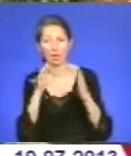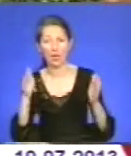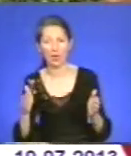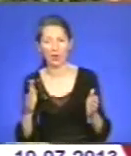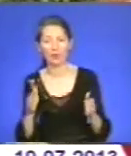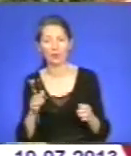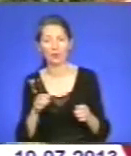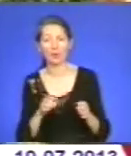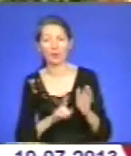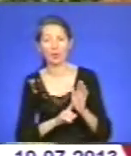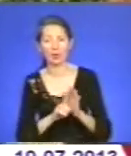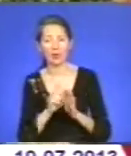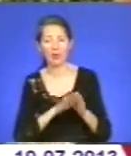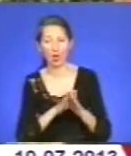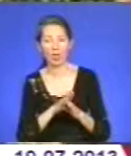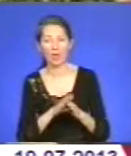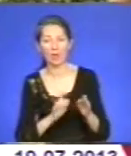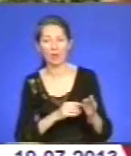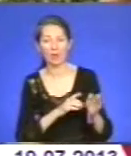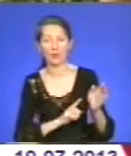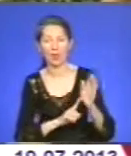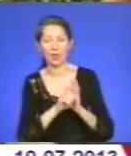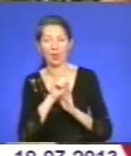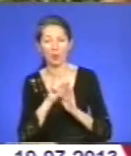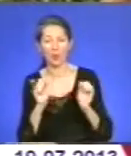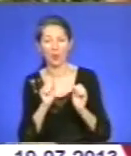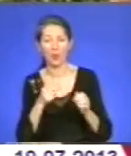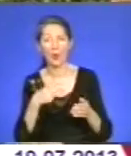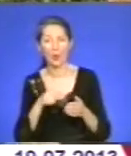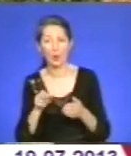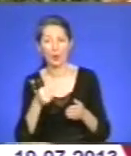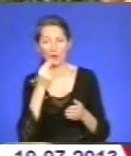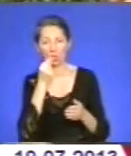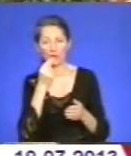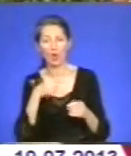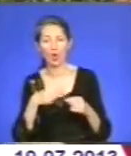дотриманням холодового ланцюга. При купівлі